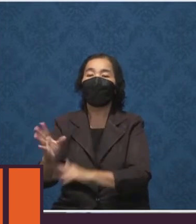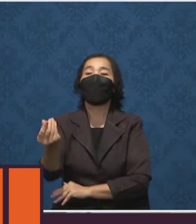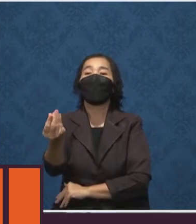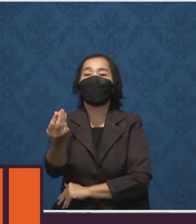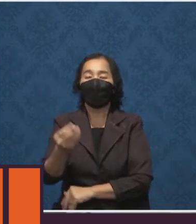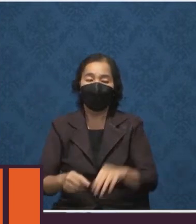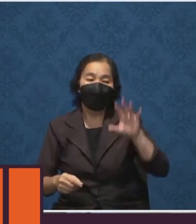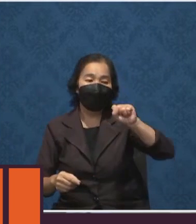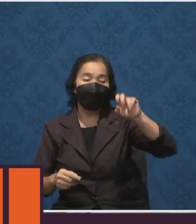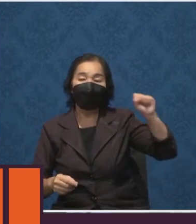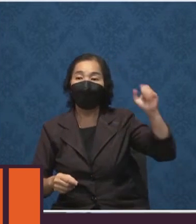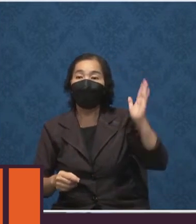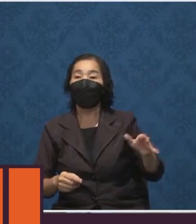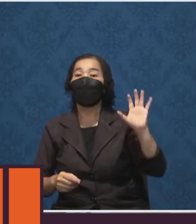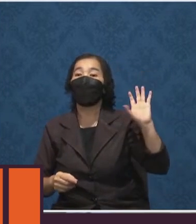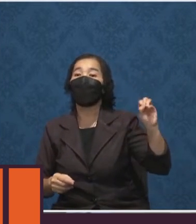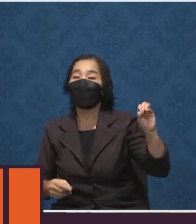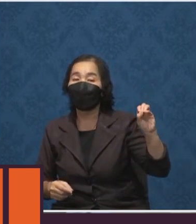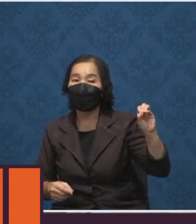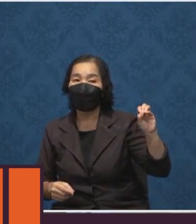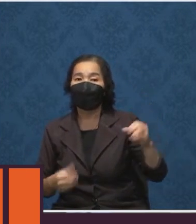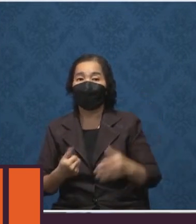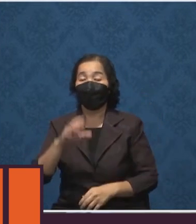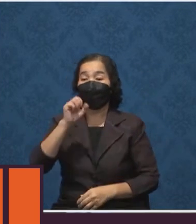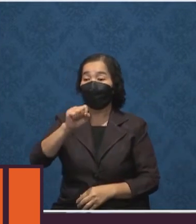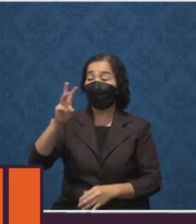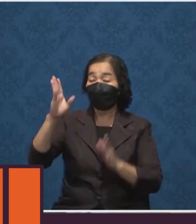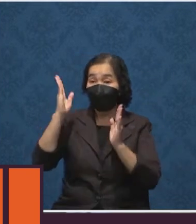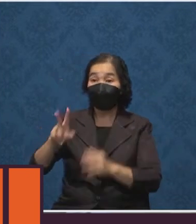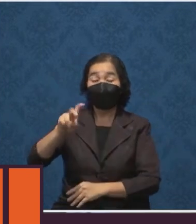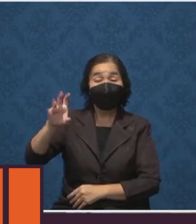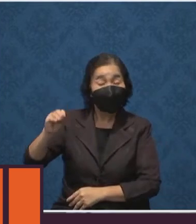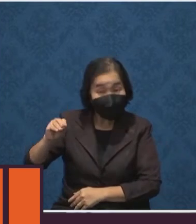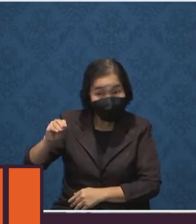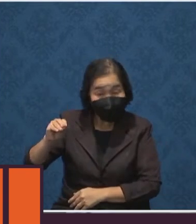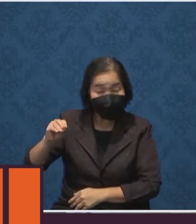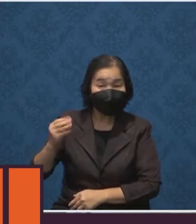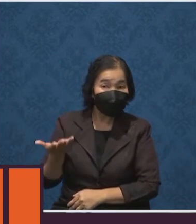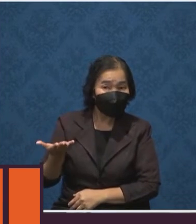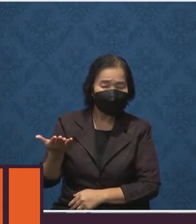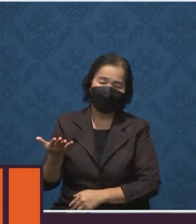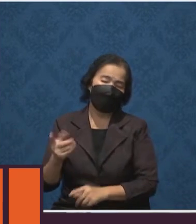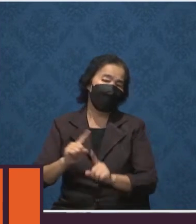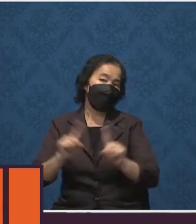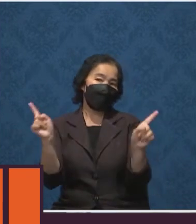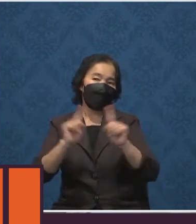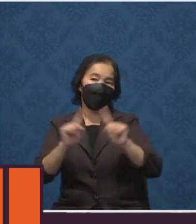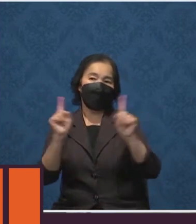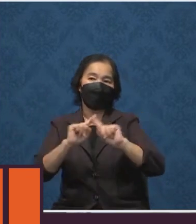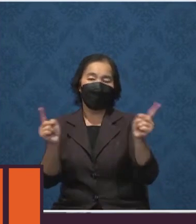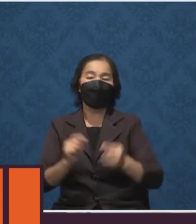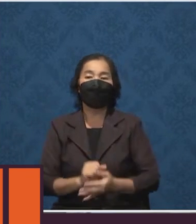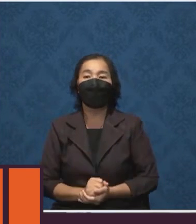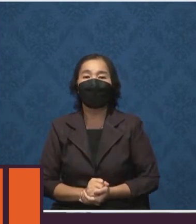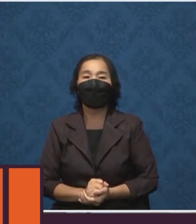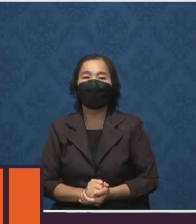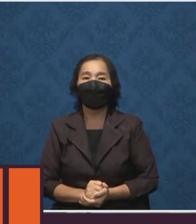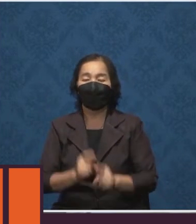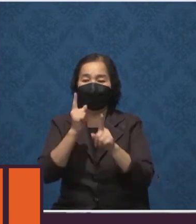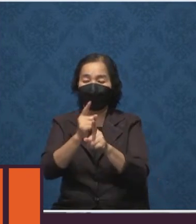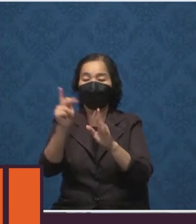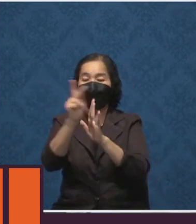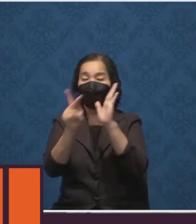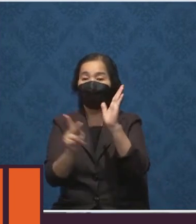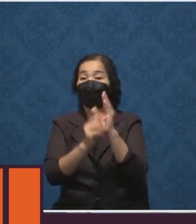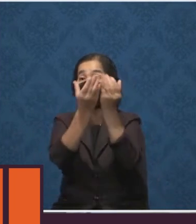สอ 250 คนไดปทานทานจะบอกสอวอมี 250 หอเปลาไม่ใช่นะตามนนมนนูป 60